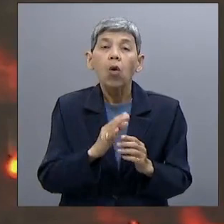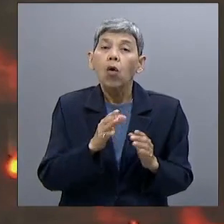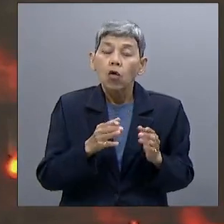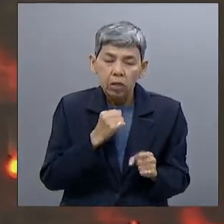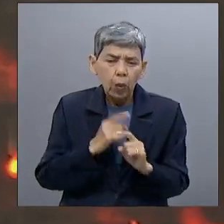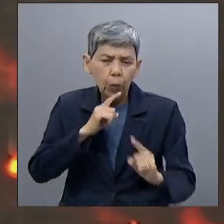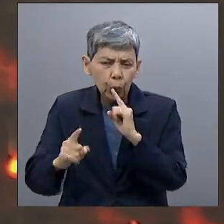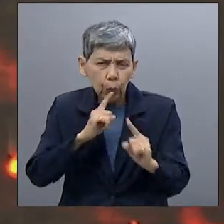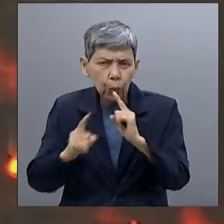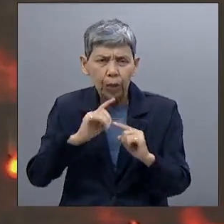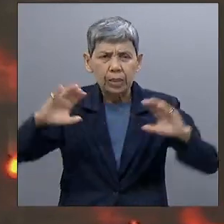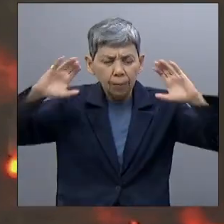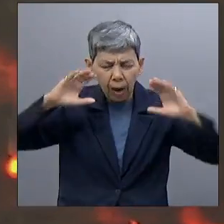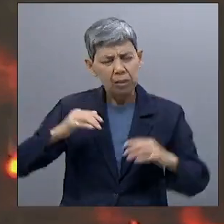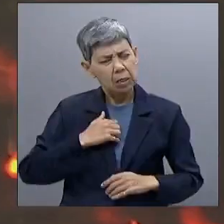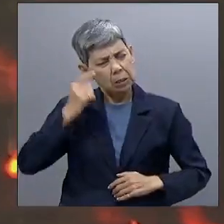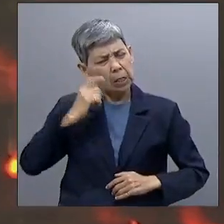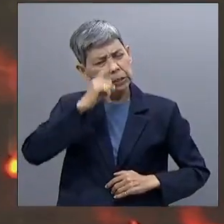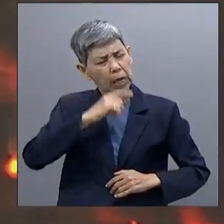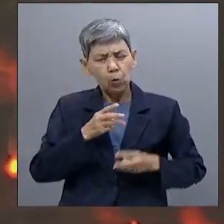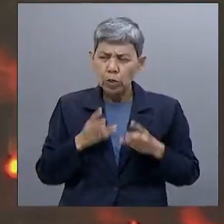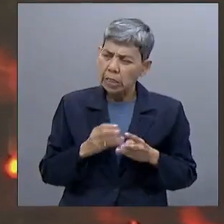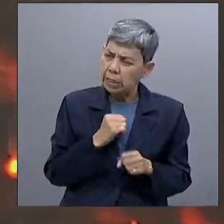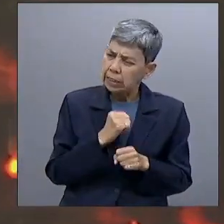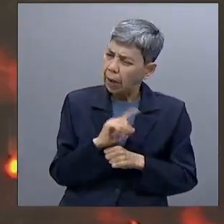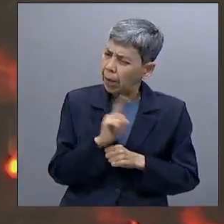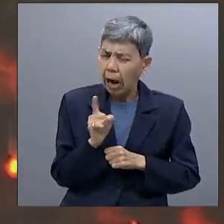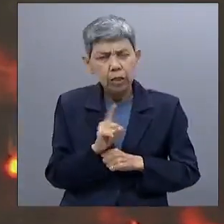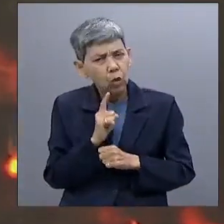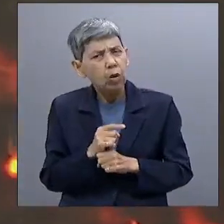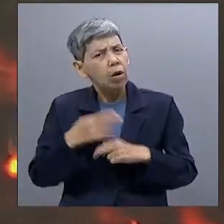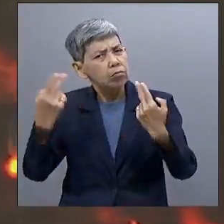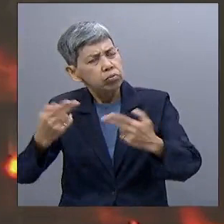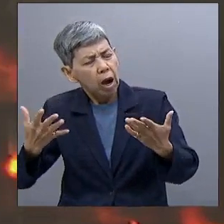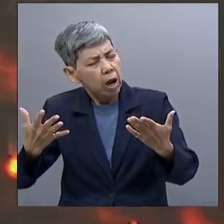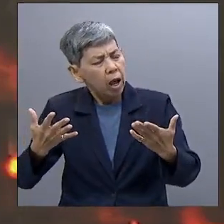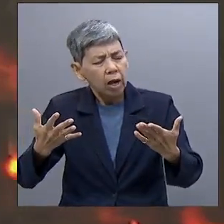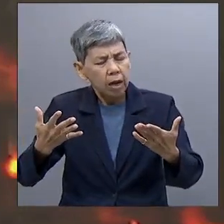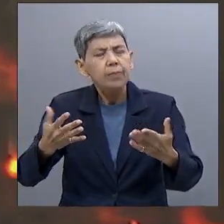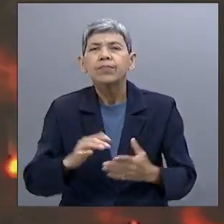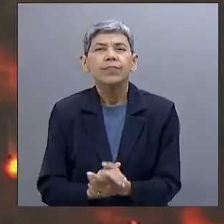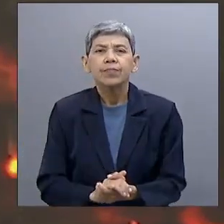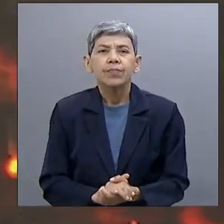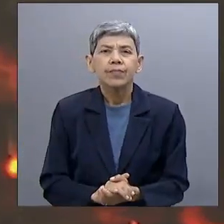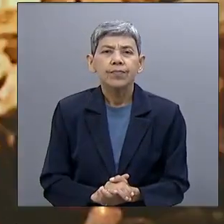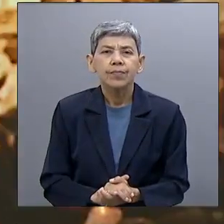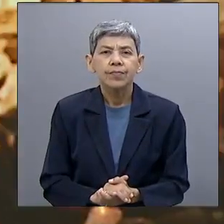จะต้องมาหารือกับรัฐบาลว่าเอ๊ะไทยควรจะมีท่าทีจุดยืนอะไรต่อสงครามในครั้งนี้ที่แตกต่างไปจากเดิมหรือเปล่าใช่ไหม